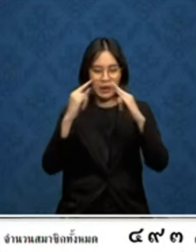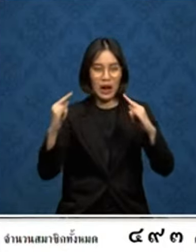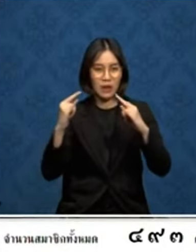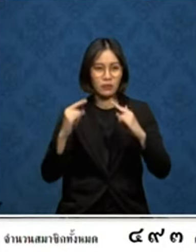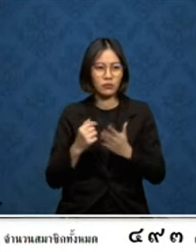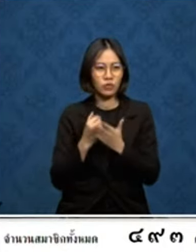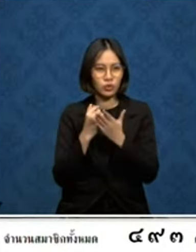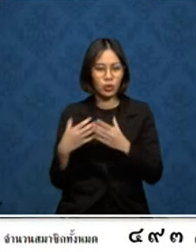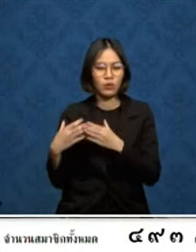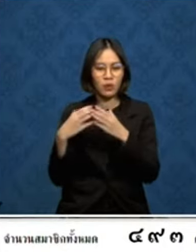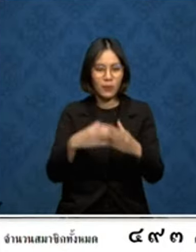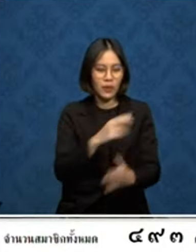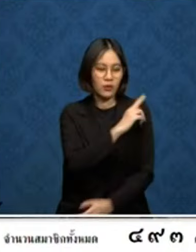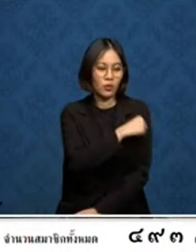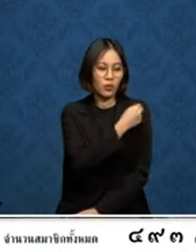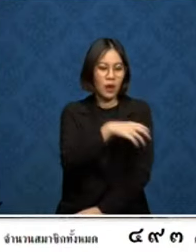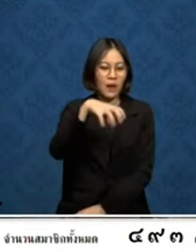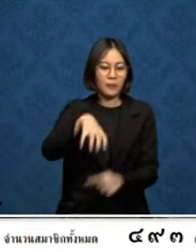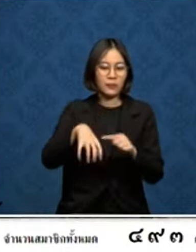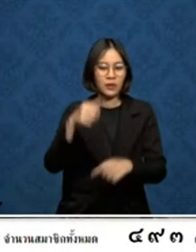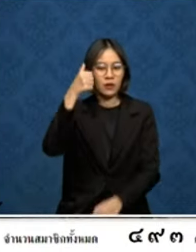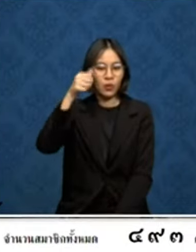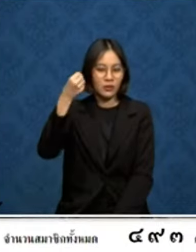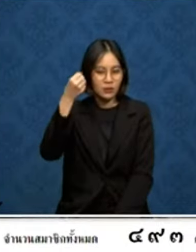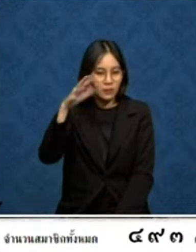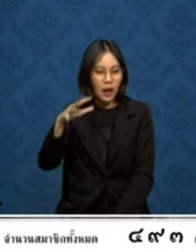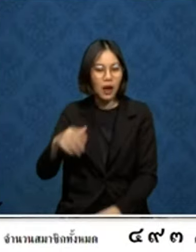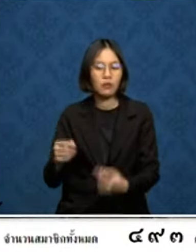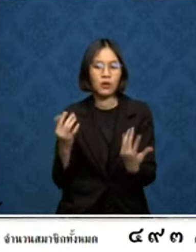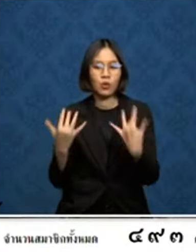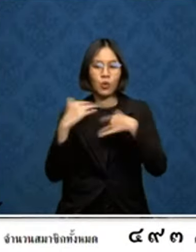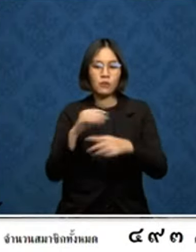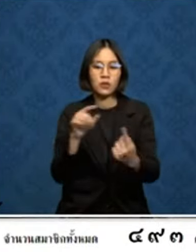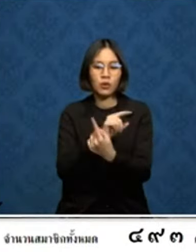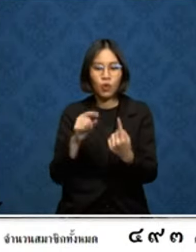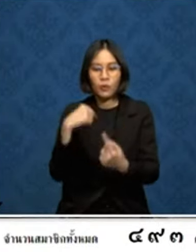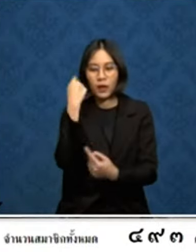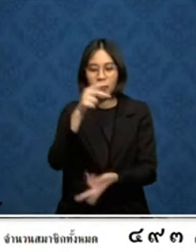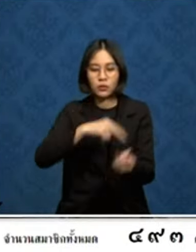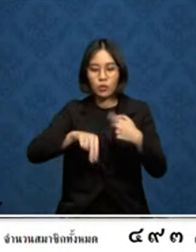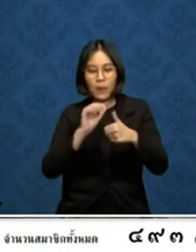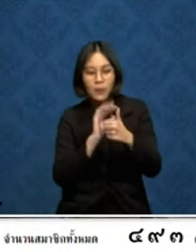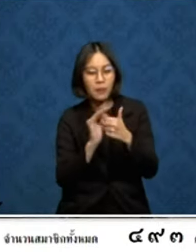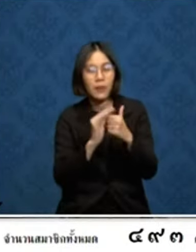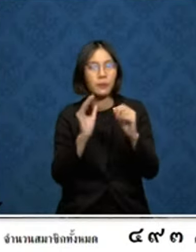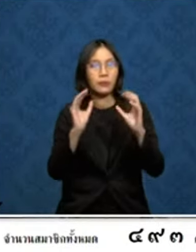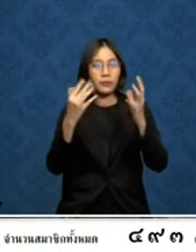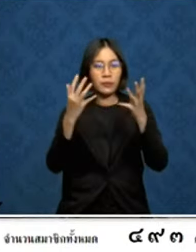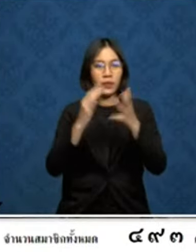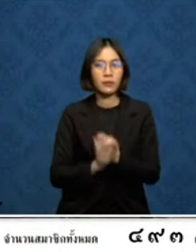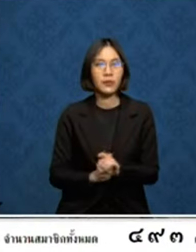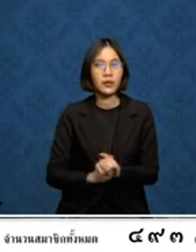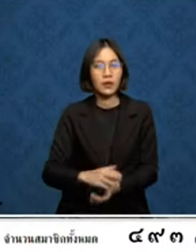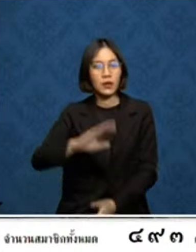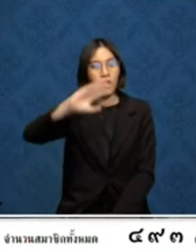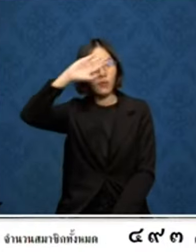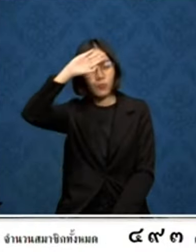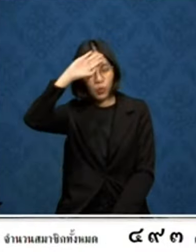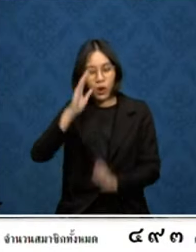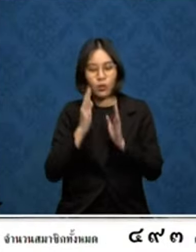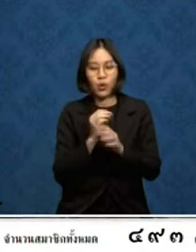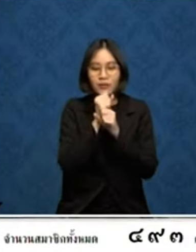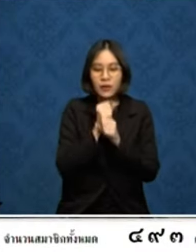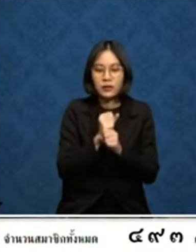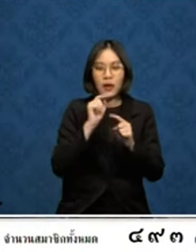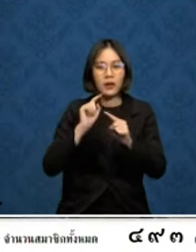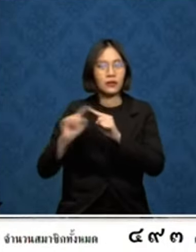โรงพยาบาลแต่ 15วันออกไปไม่มีคนกำกับดูแลยายป่วยยายแก่ๆดัง